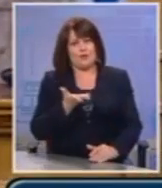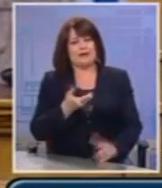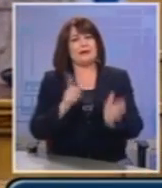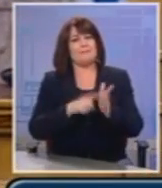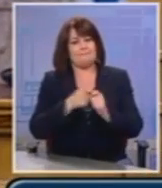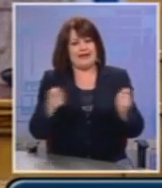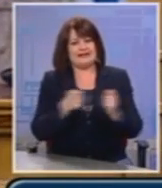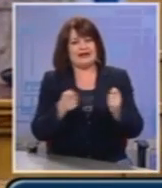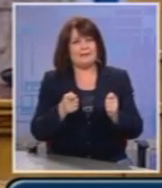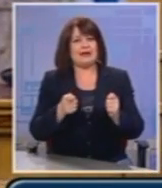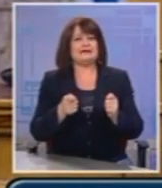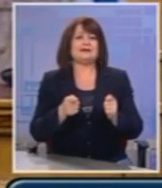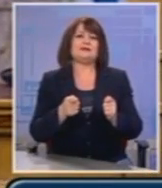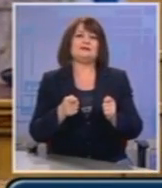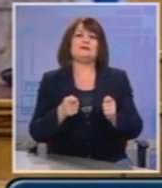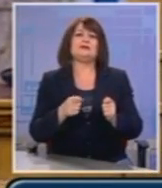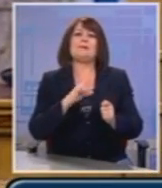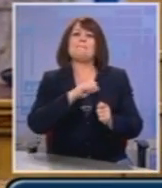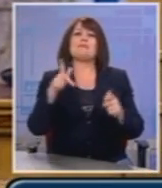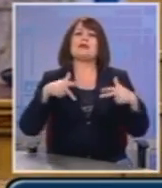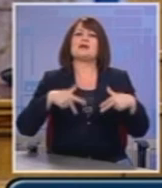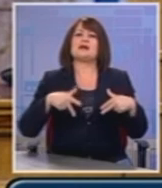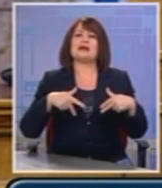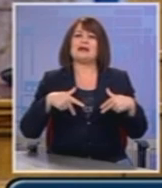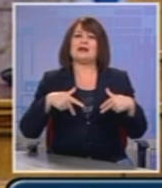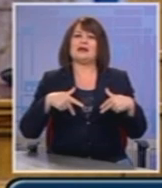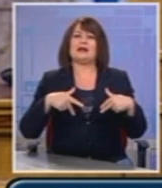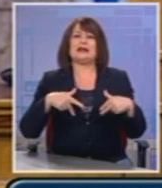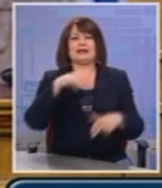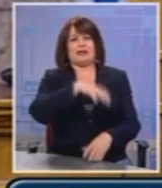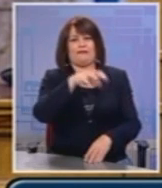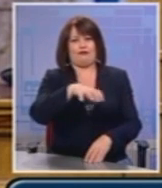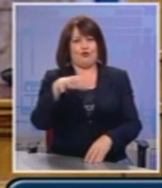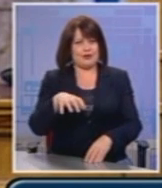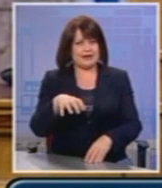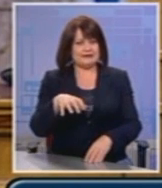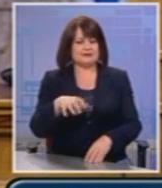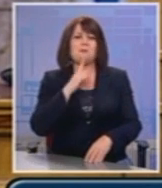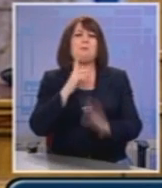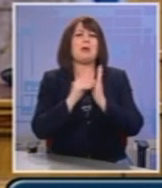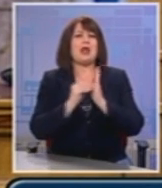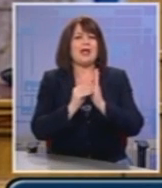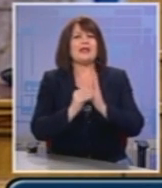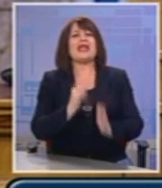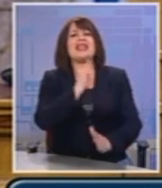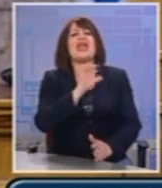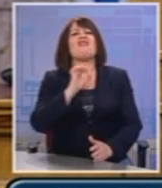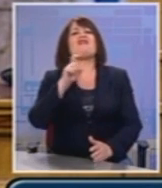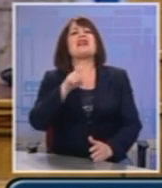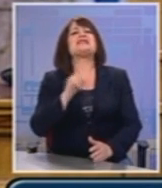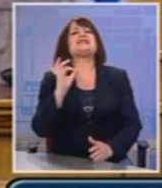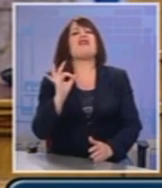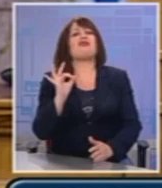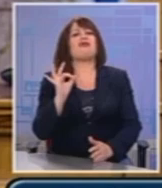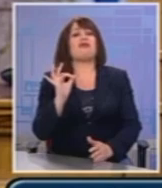ότι μη κρατικοί φορο για να διασφαλίζεται ότι η μη κρατικοί φορείς όπως το efsf για παράδειγμα